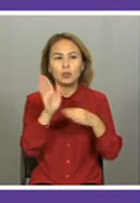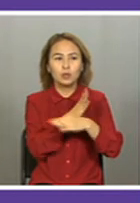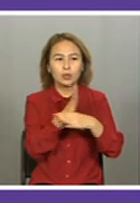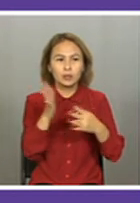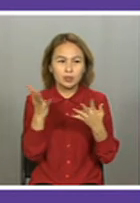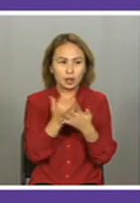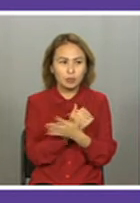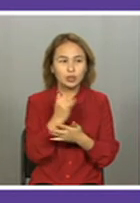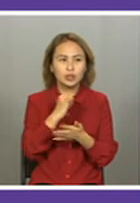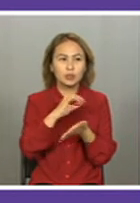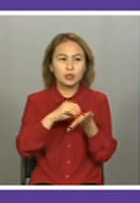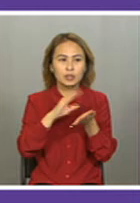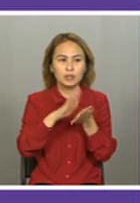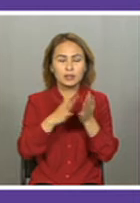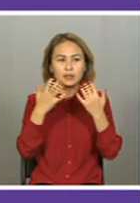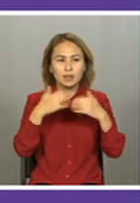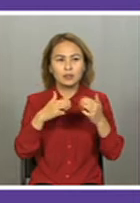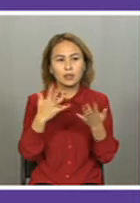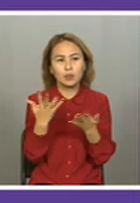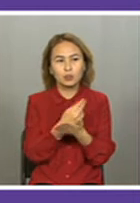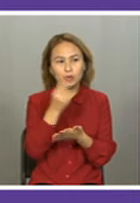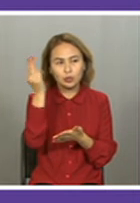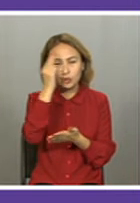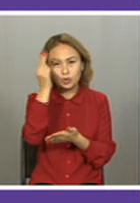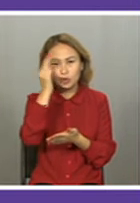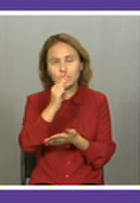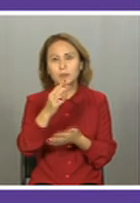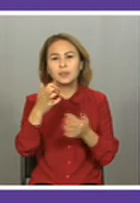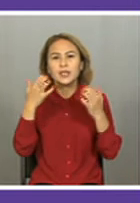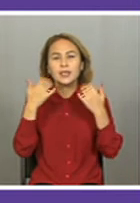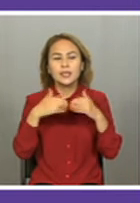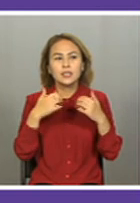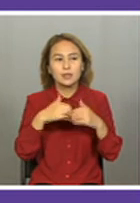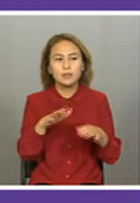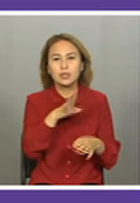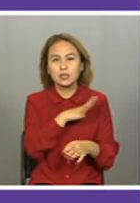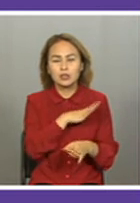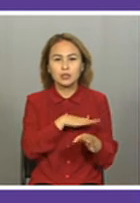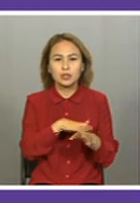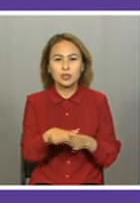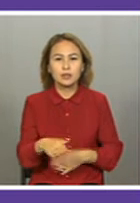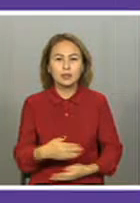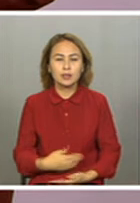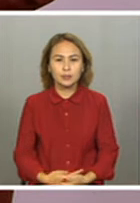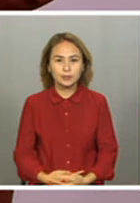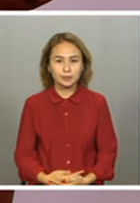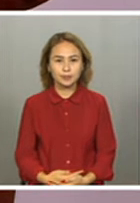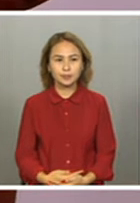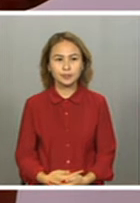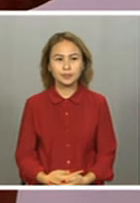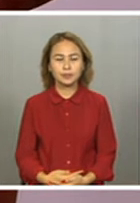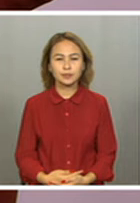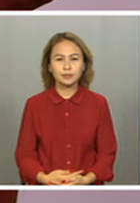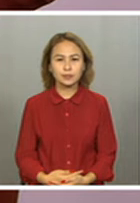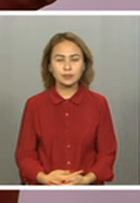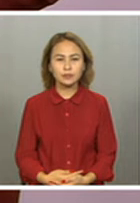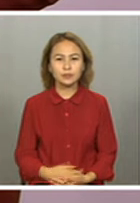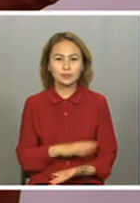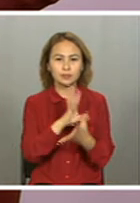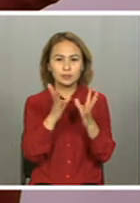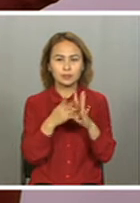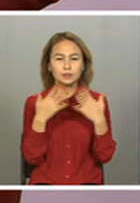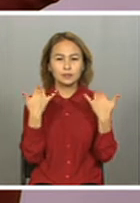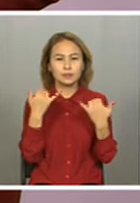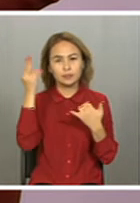және бөлігі бойынша санды табуды үйреніп, есептер шығардыңдар. Осымен бүгінгі